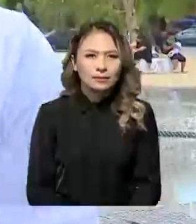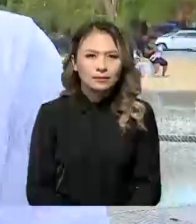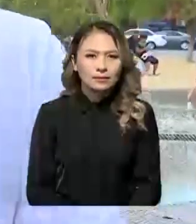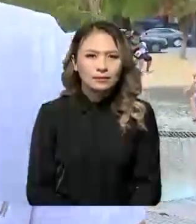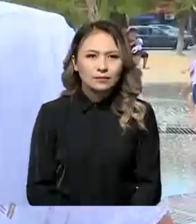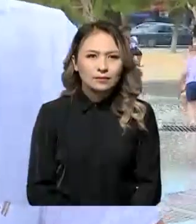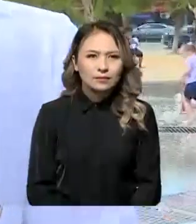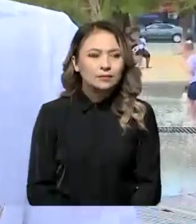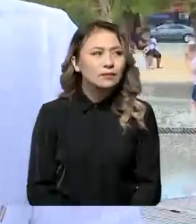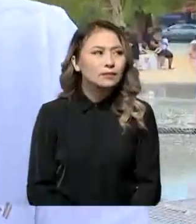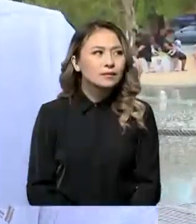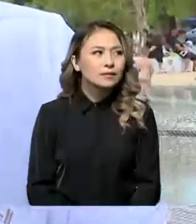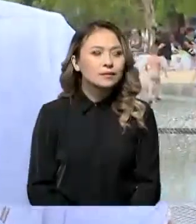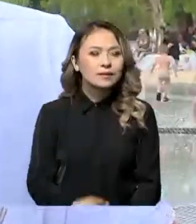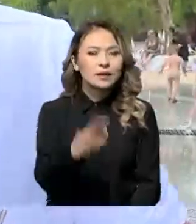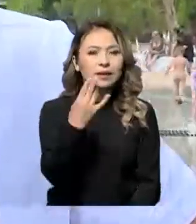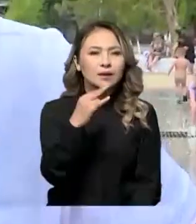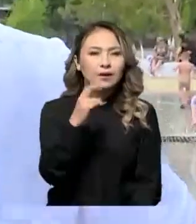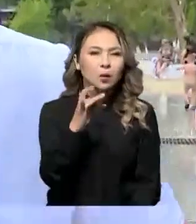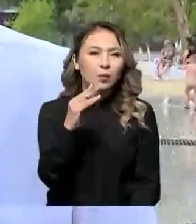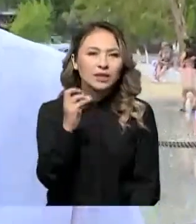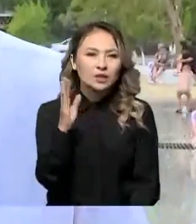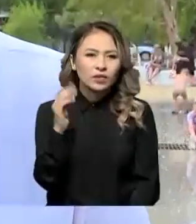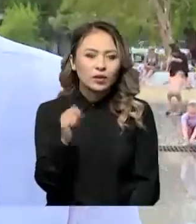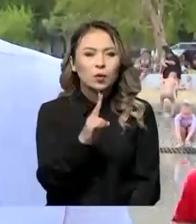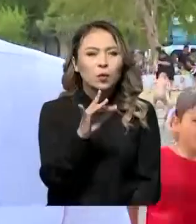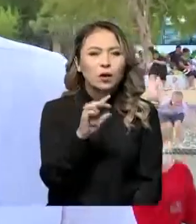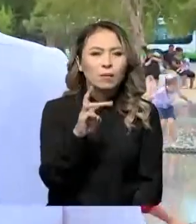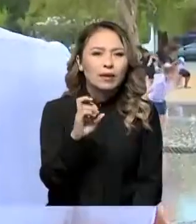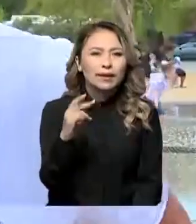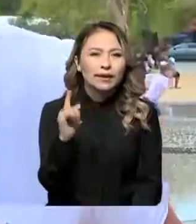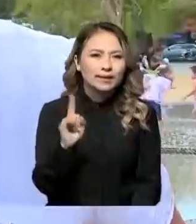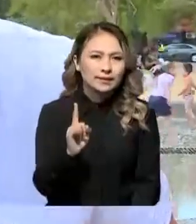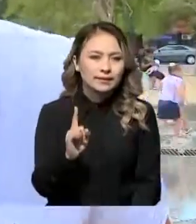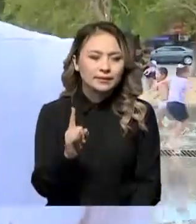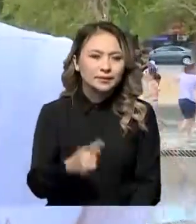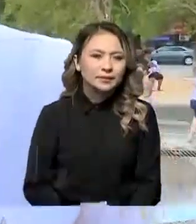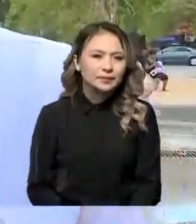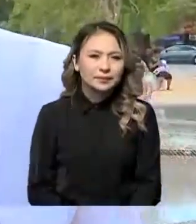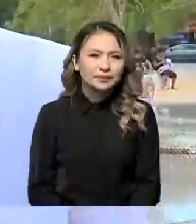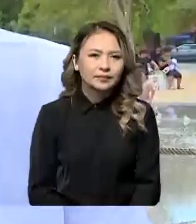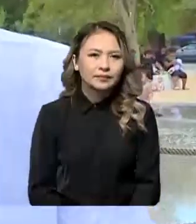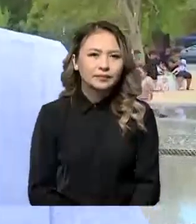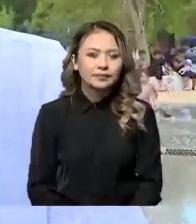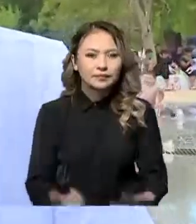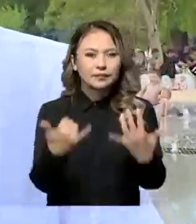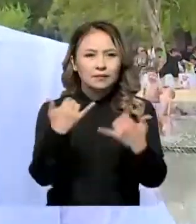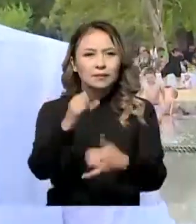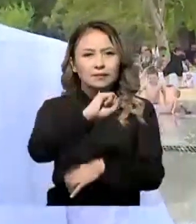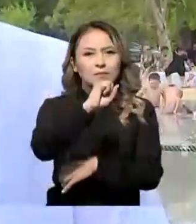Динаның Писуанан білемін, Құрманғазын білемін. Қазір бердесі? О, қазір. Асыл беген сеп